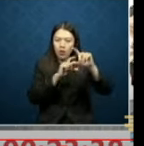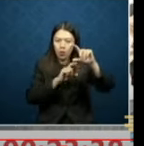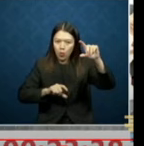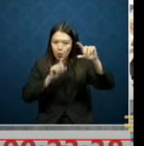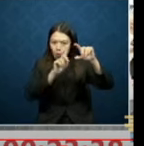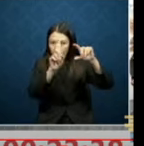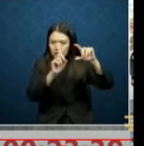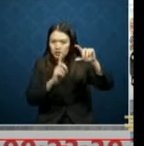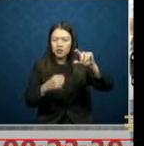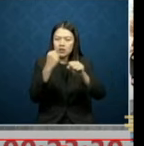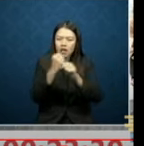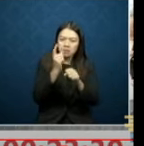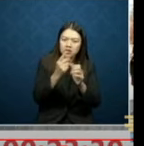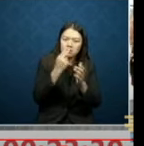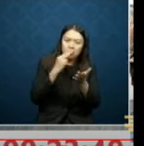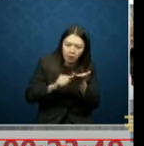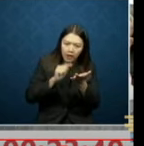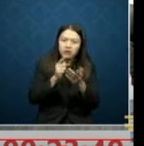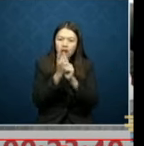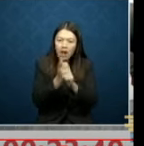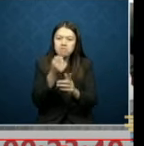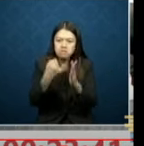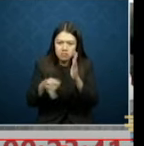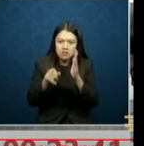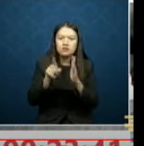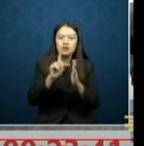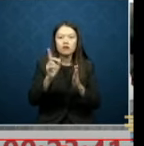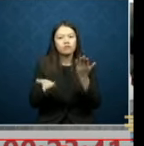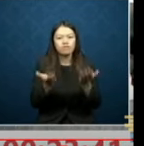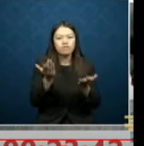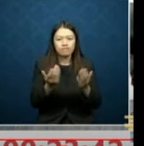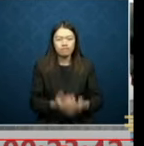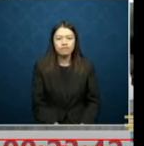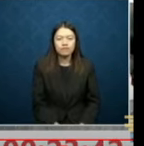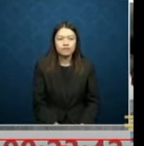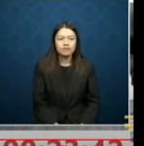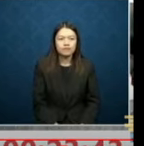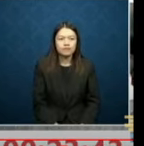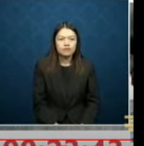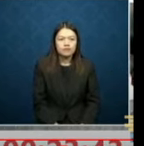ทําด้วยวาจาหรือทําเป็นหนังสือก็ได้นะครับ